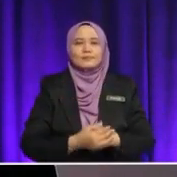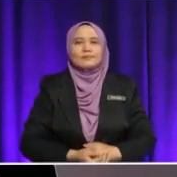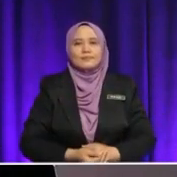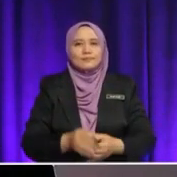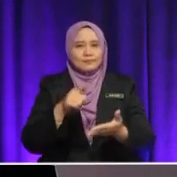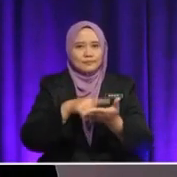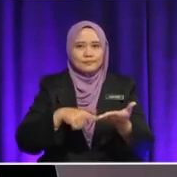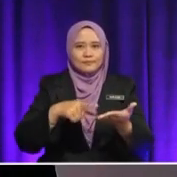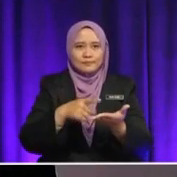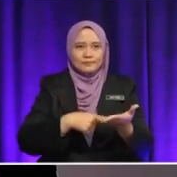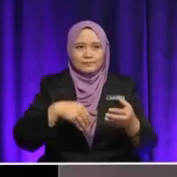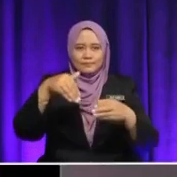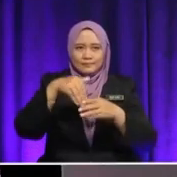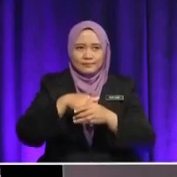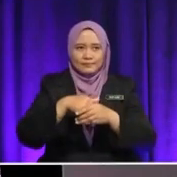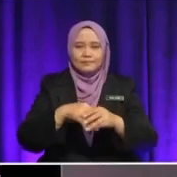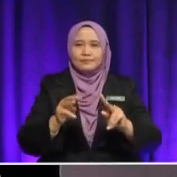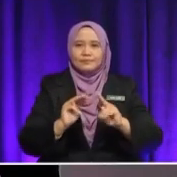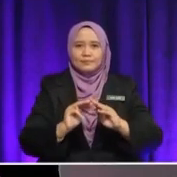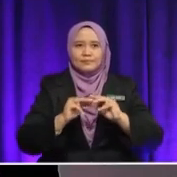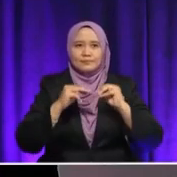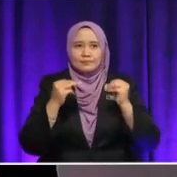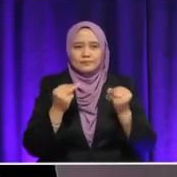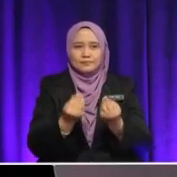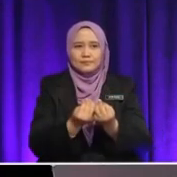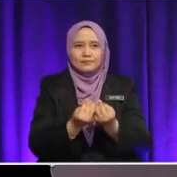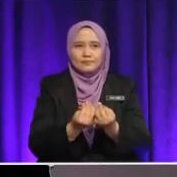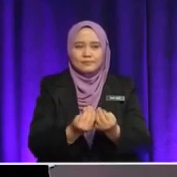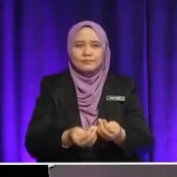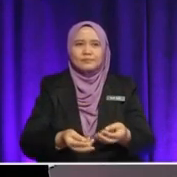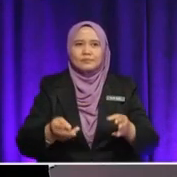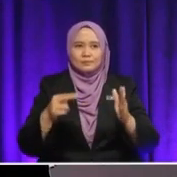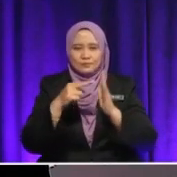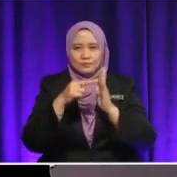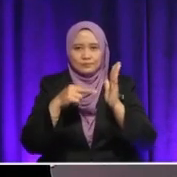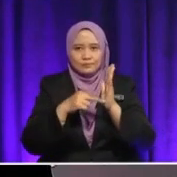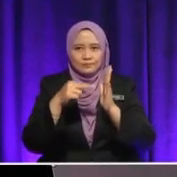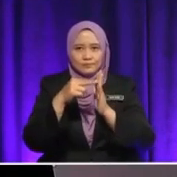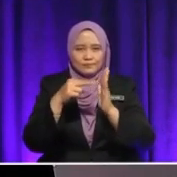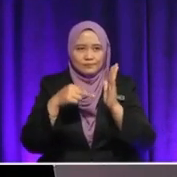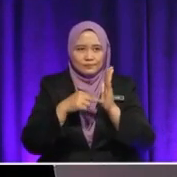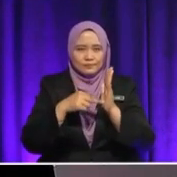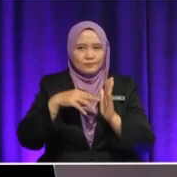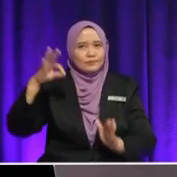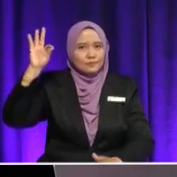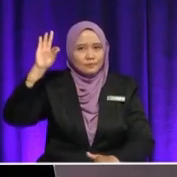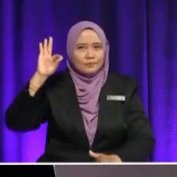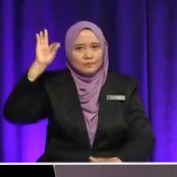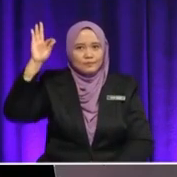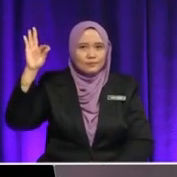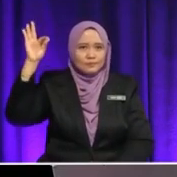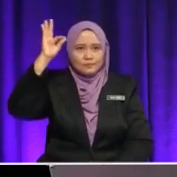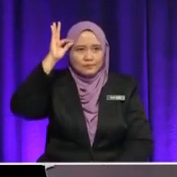kepada pembelajar kita pada hari ini adalah proses binaraya Majlis perundangan persekutuan atau ringkasnya punya